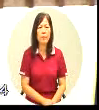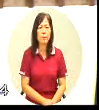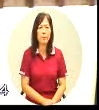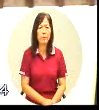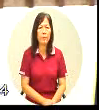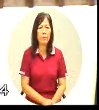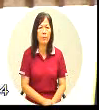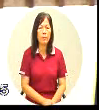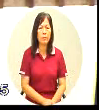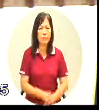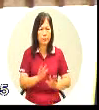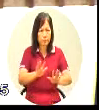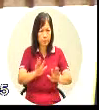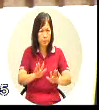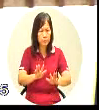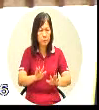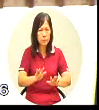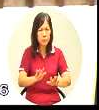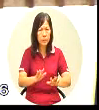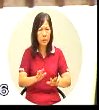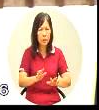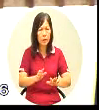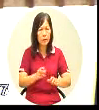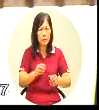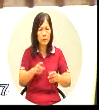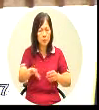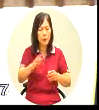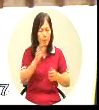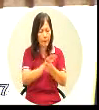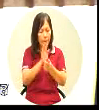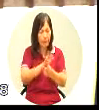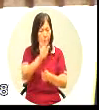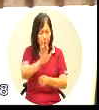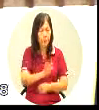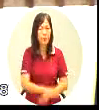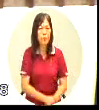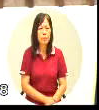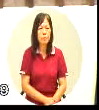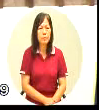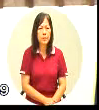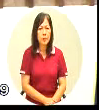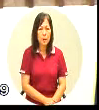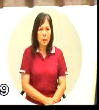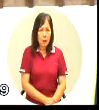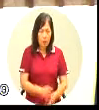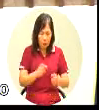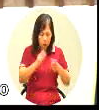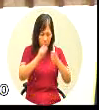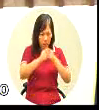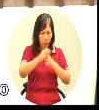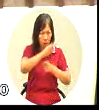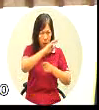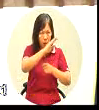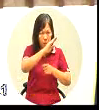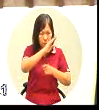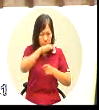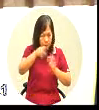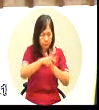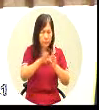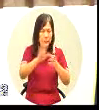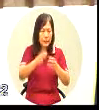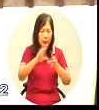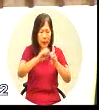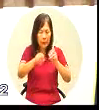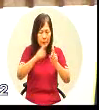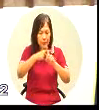那目前应该是，我相信那一定是有效果了。那已经，毕竟柴山的地质是石灰跟这个